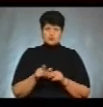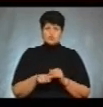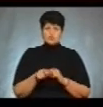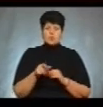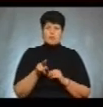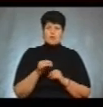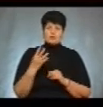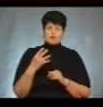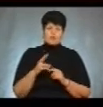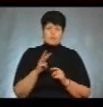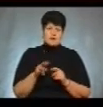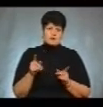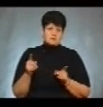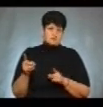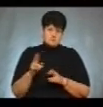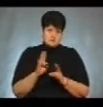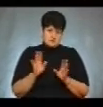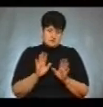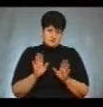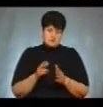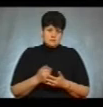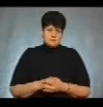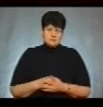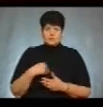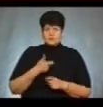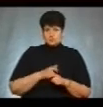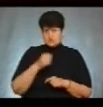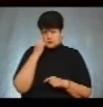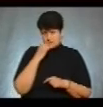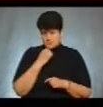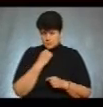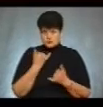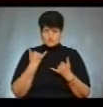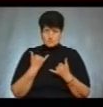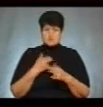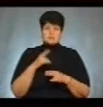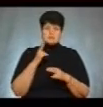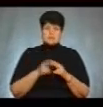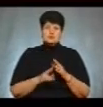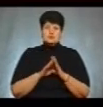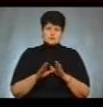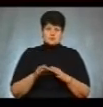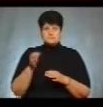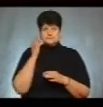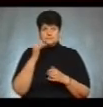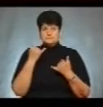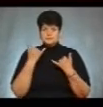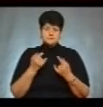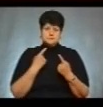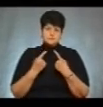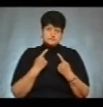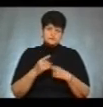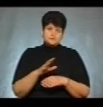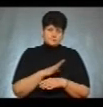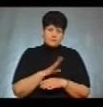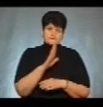по 40 метрів? Ні, звичайно. Я вам дуже дякую за ефір сьогоднішній. Мусимо завершувати. Я нагадаю, сьогодні ми